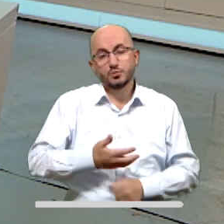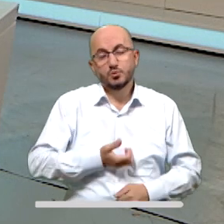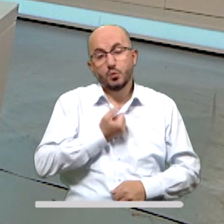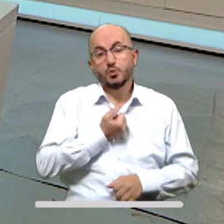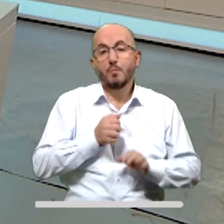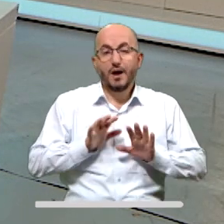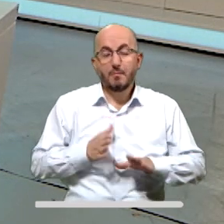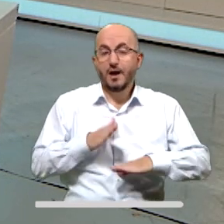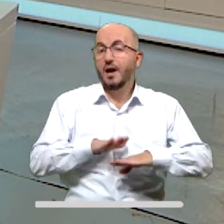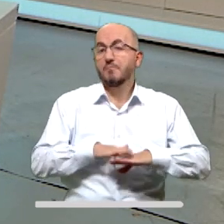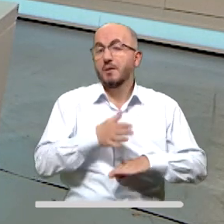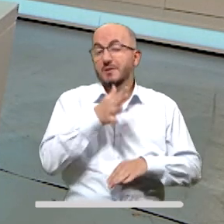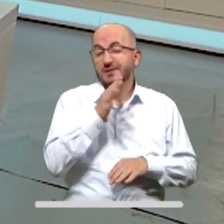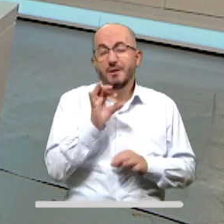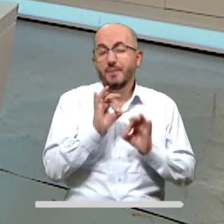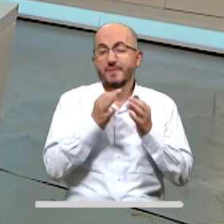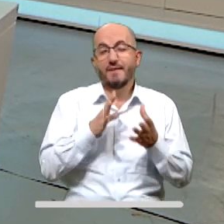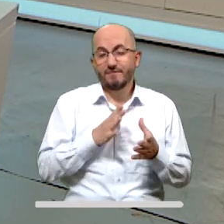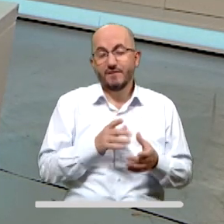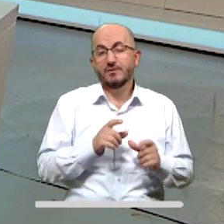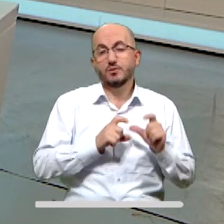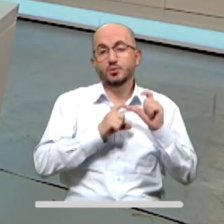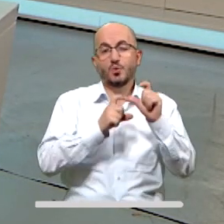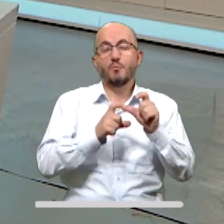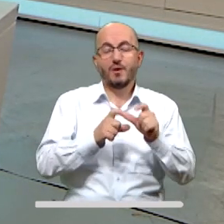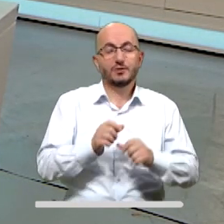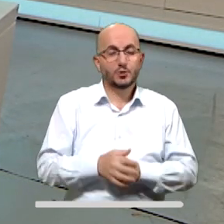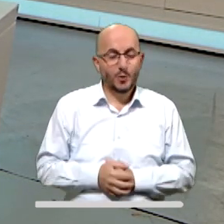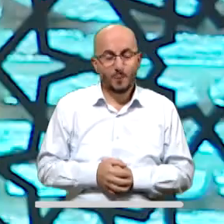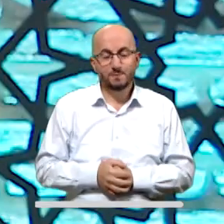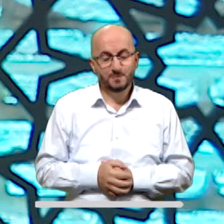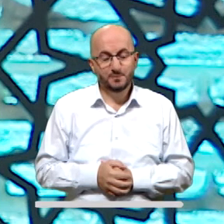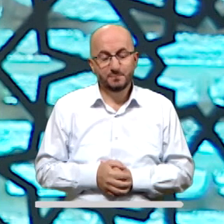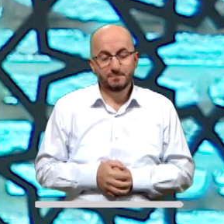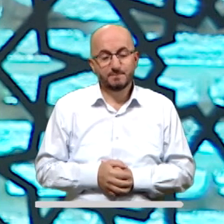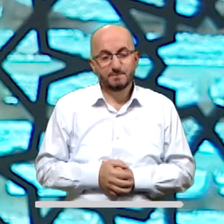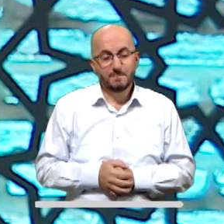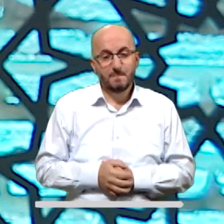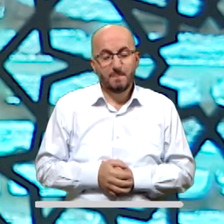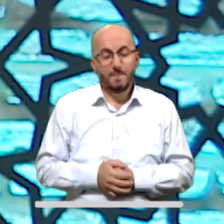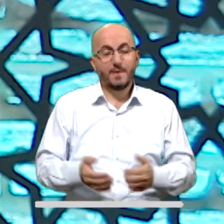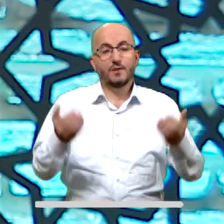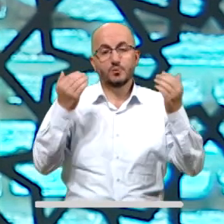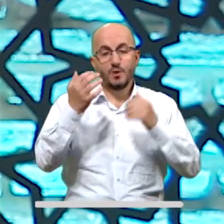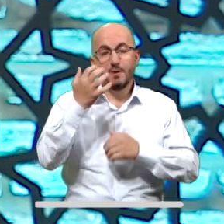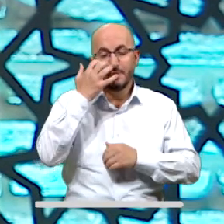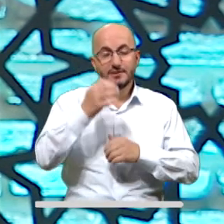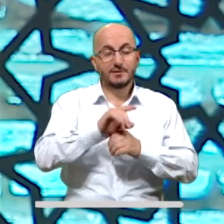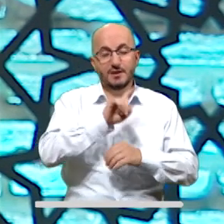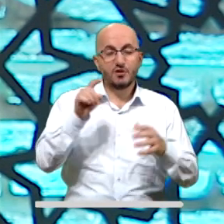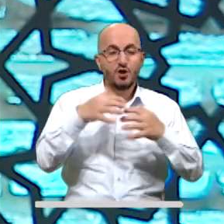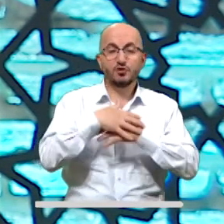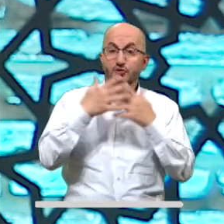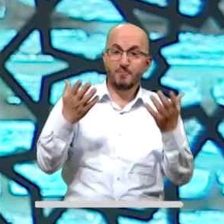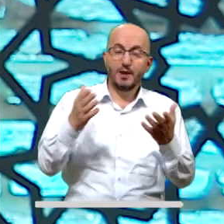ama yapabileceğim ne vardır diye onu da fetva olarak hocamdan sormak istiyorum. Pekala, soralım Mehmet Bey. Dua bekleriz efendim sizden. Hayırlı